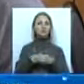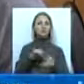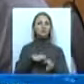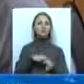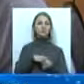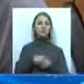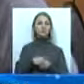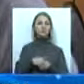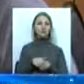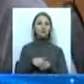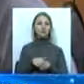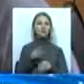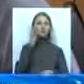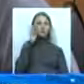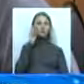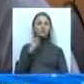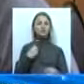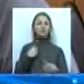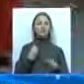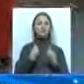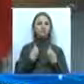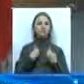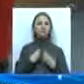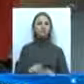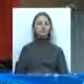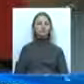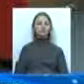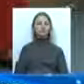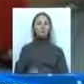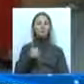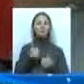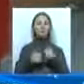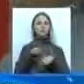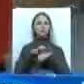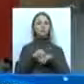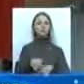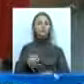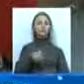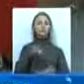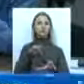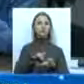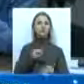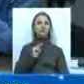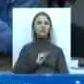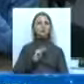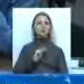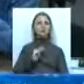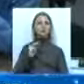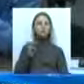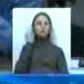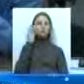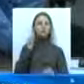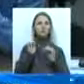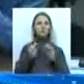жетімсіз Қазақстан міндетін іске асырудамыз. Облыстық дарынды балалар шығармашылық орталығында өткен байқауда қатысушылар 4 кезең